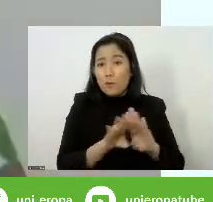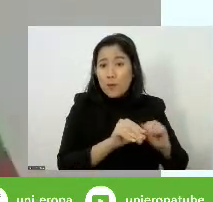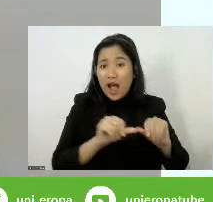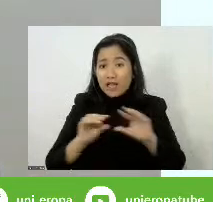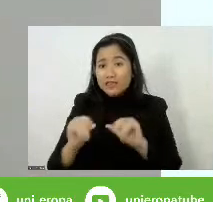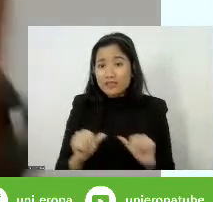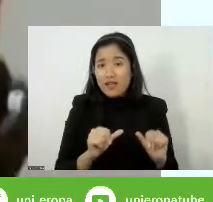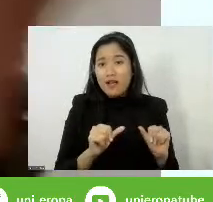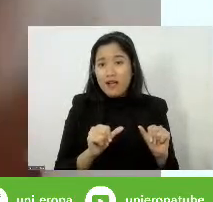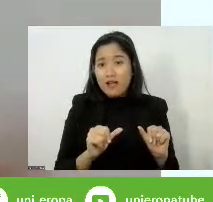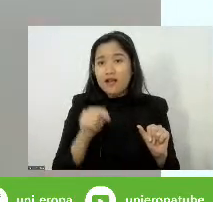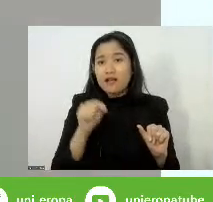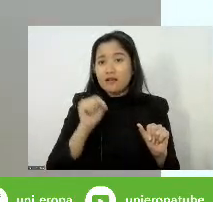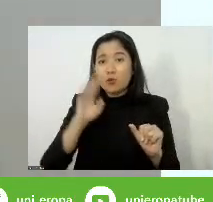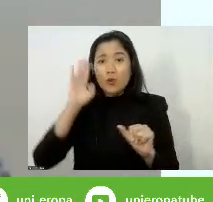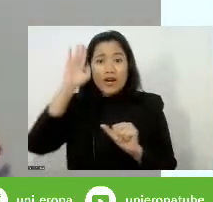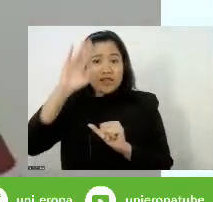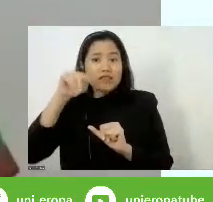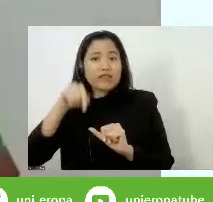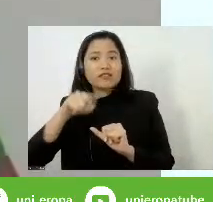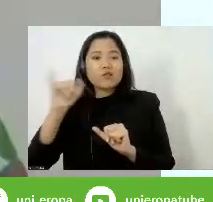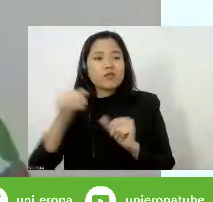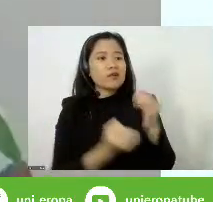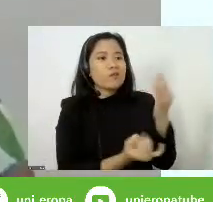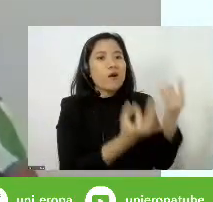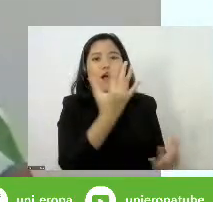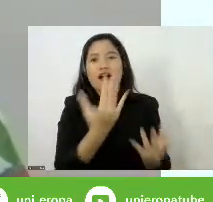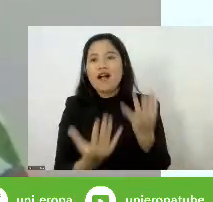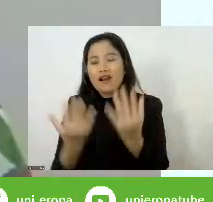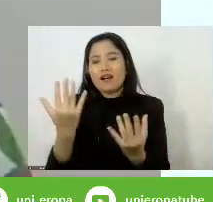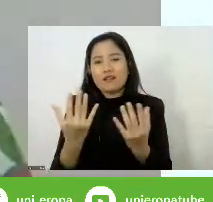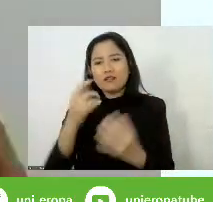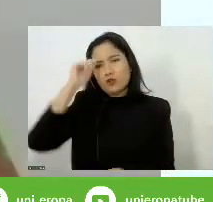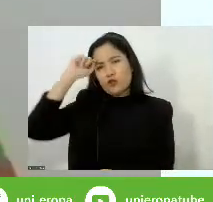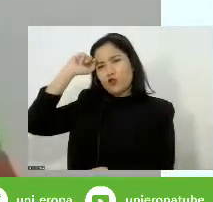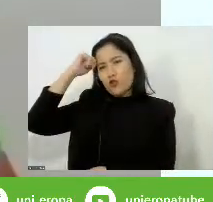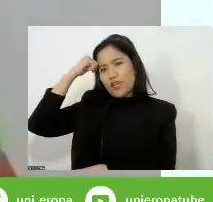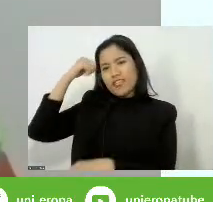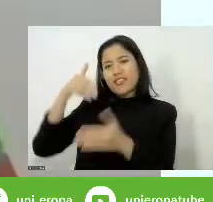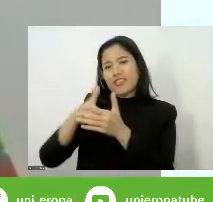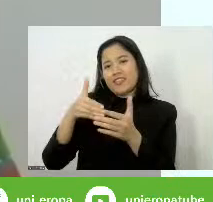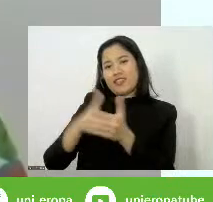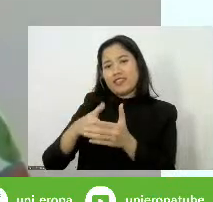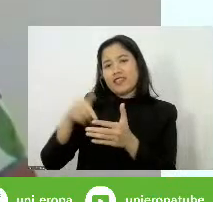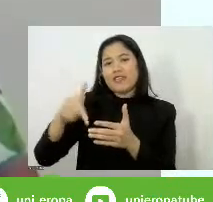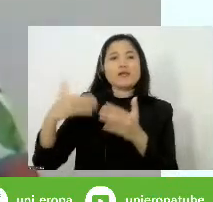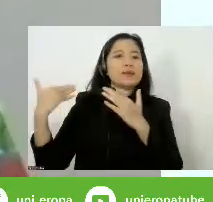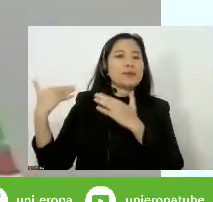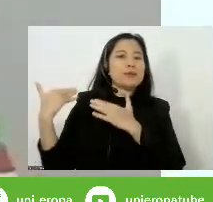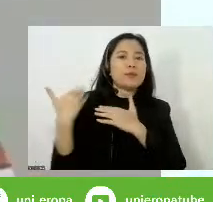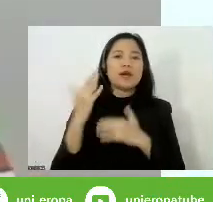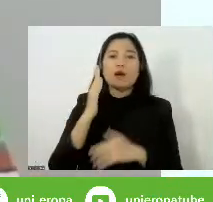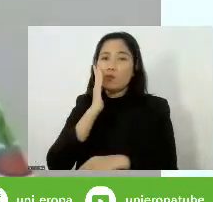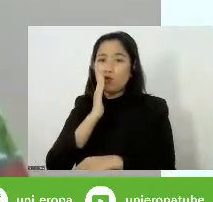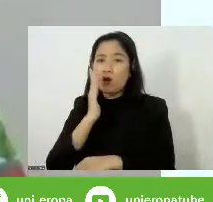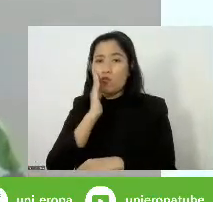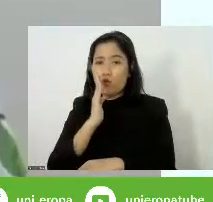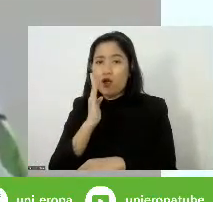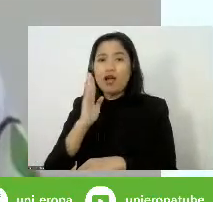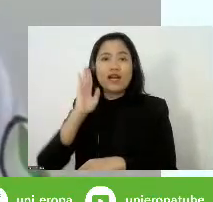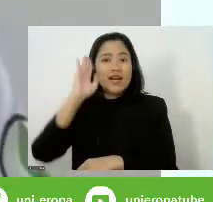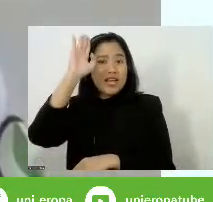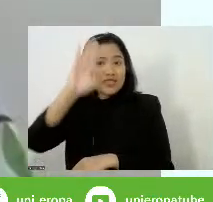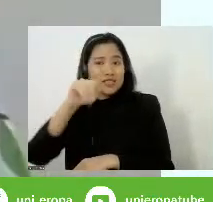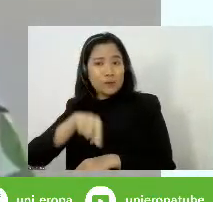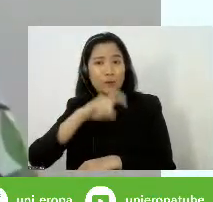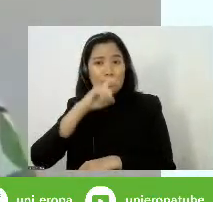menyebabkan susahnya terbakar Nah inilah peran generasi muda khususnya juga nanti